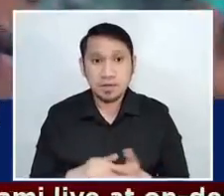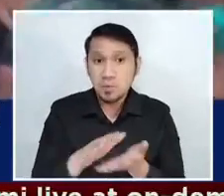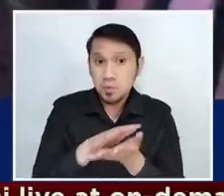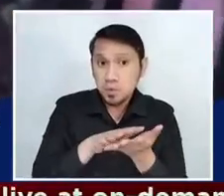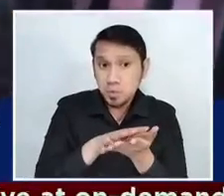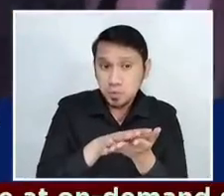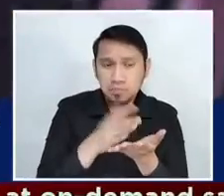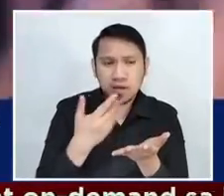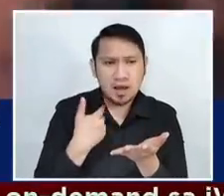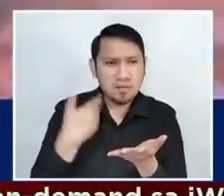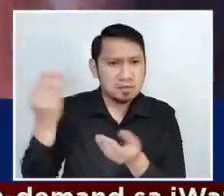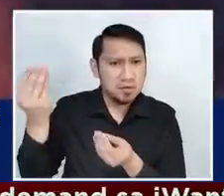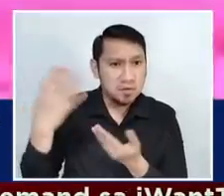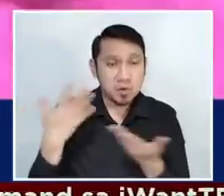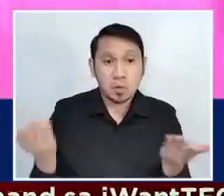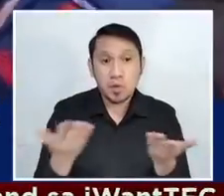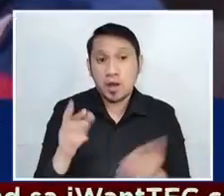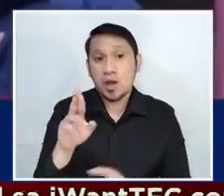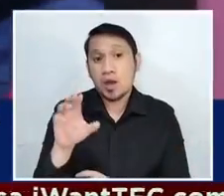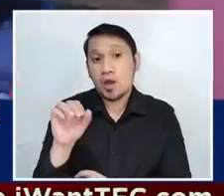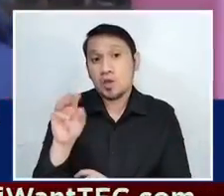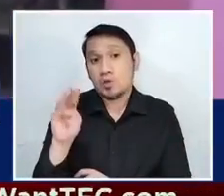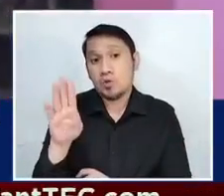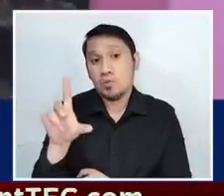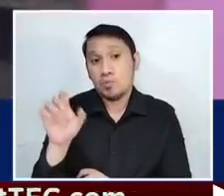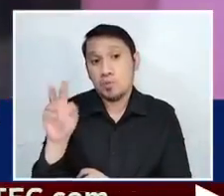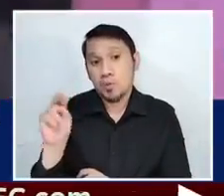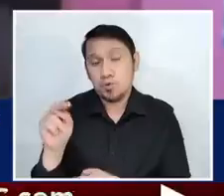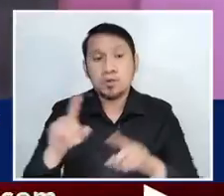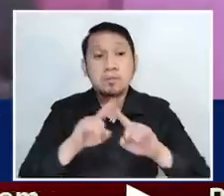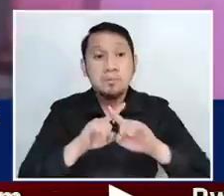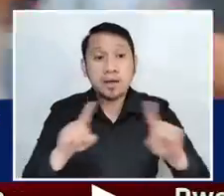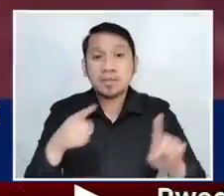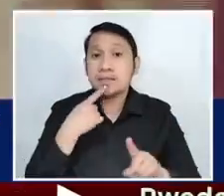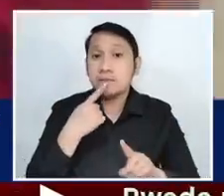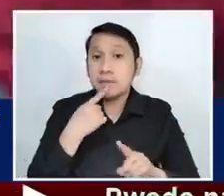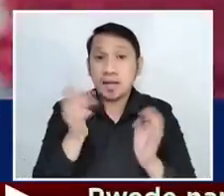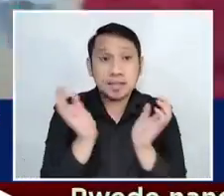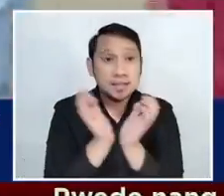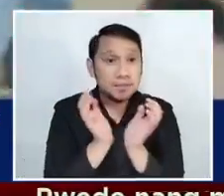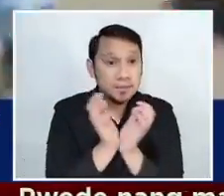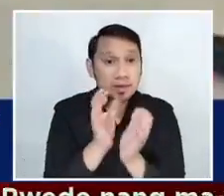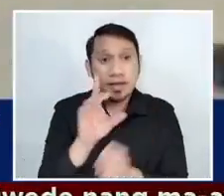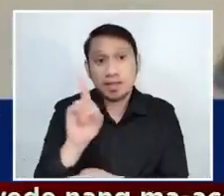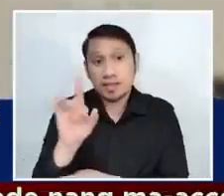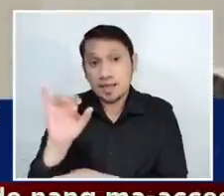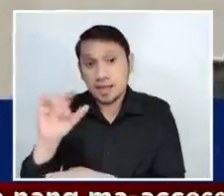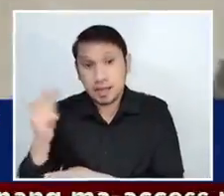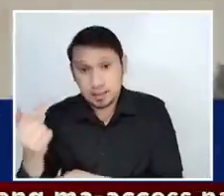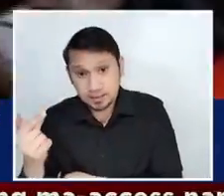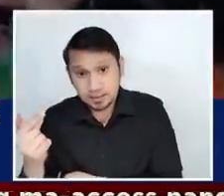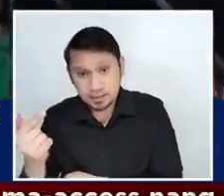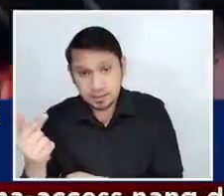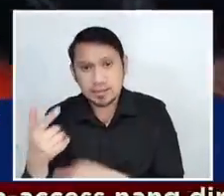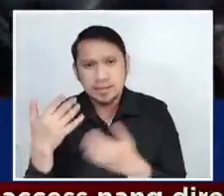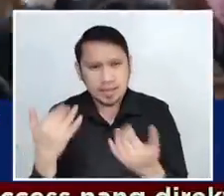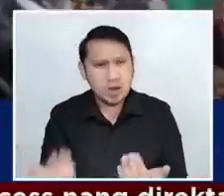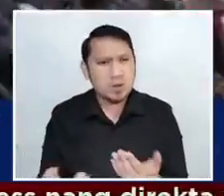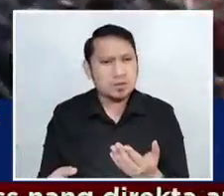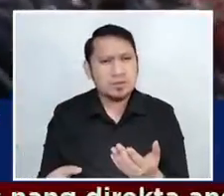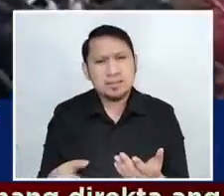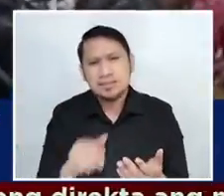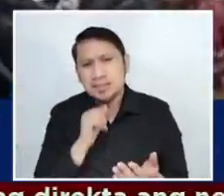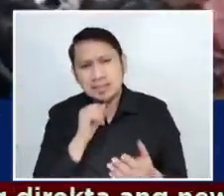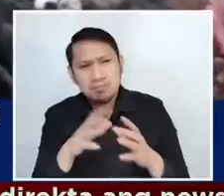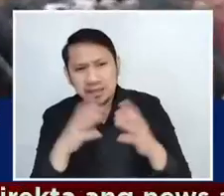ding naiulat sa Ramblon at Marinduque. Pero tiniyak ng DSWD at DILG na isolated cases ang mga ito